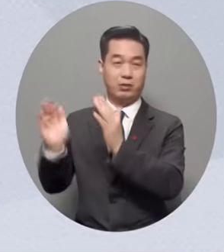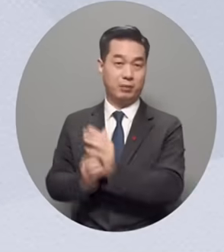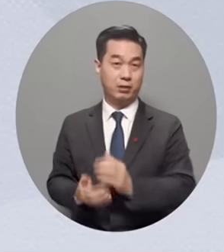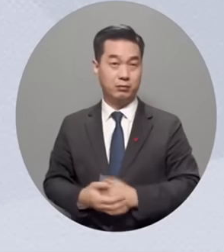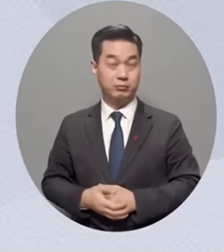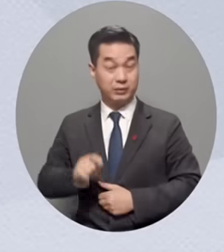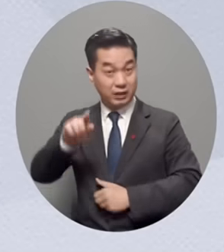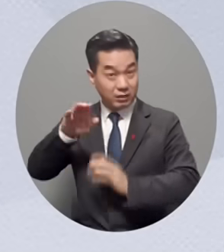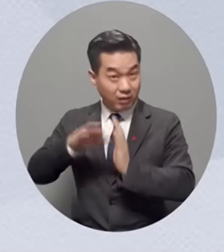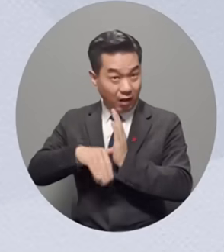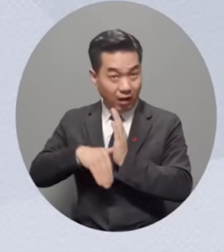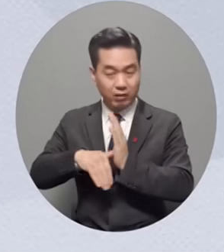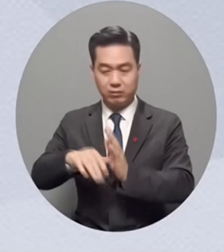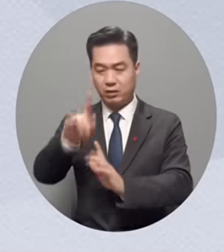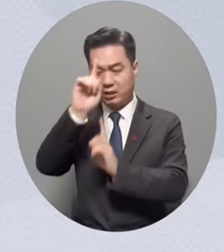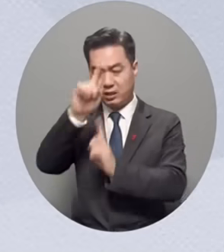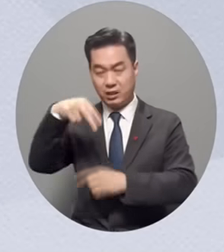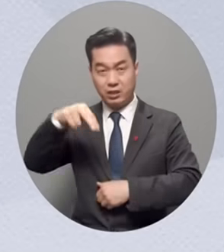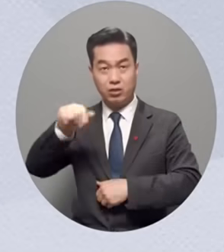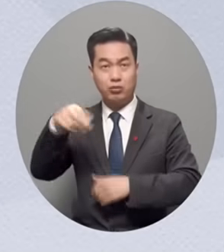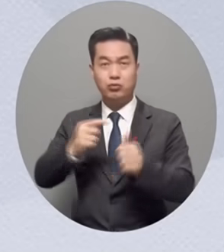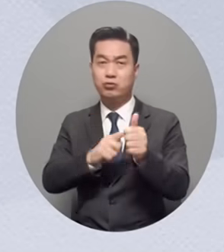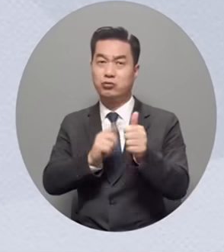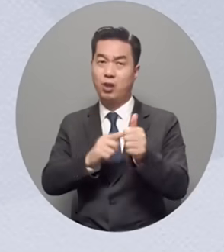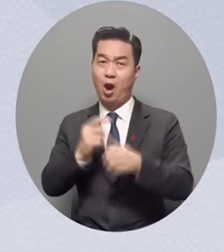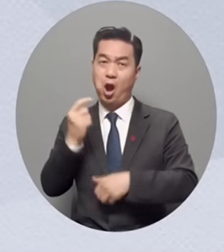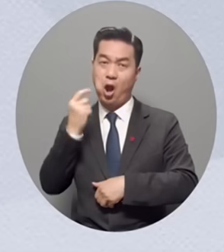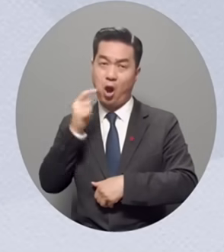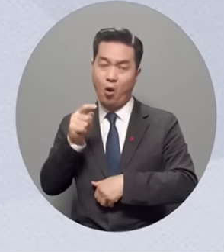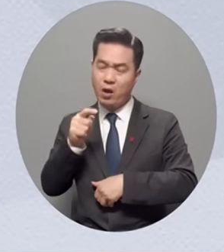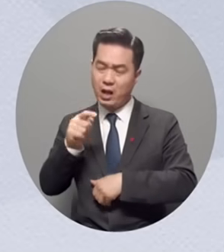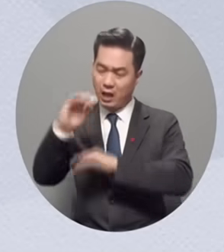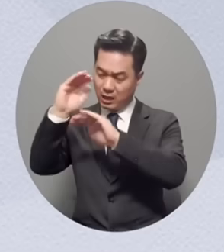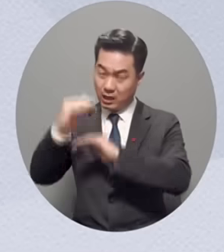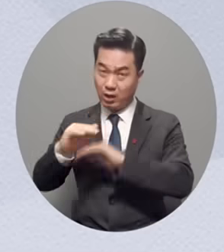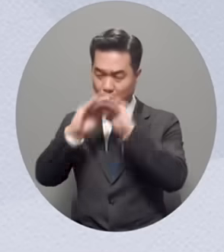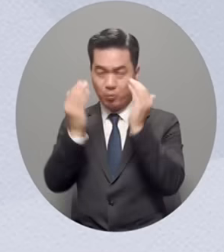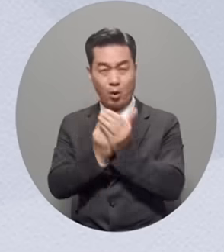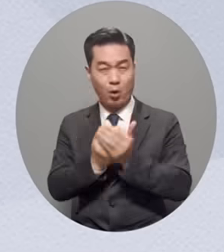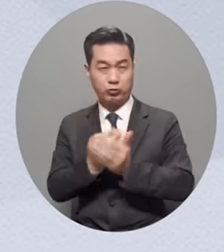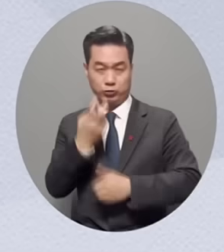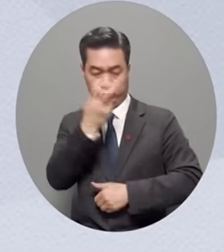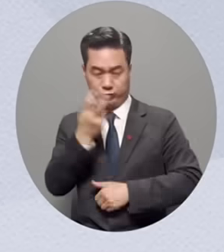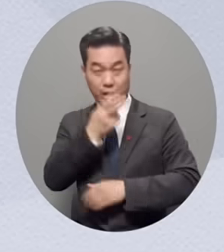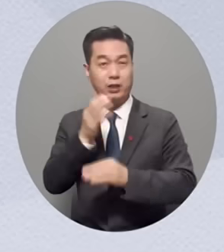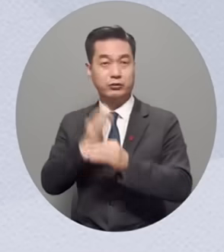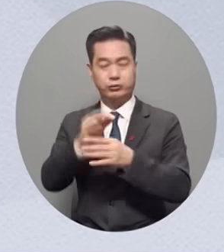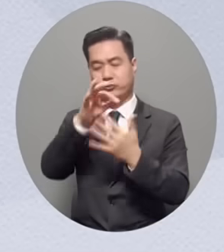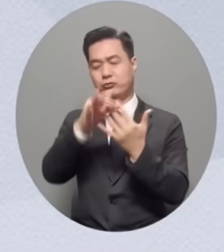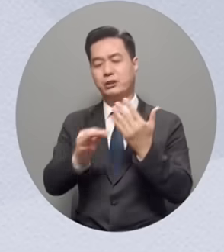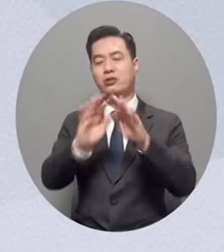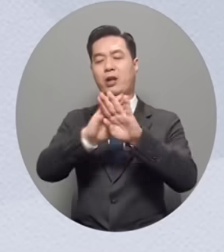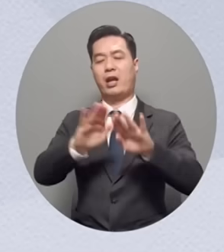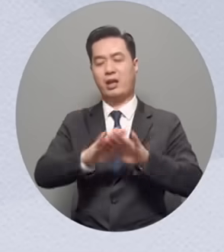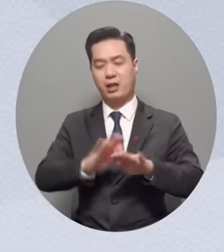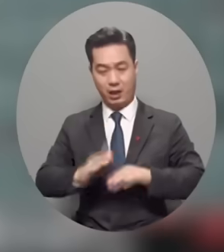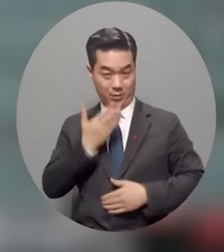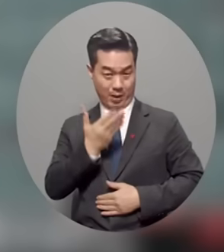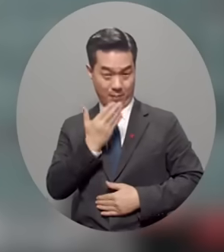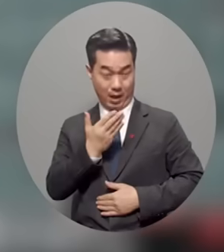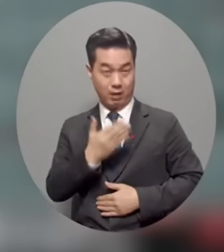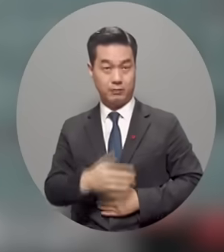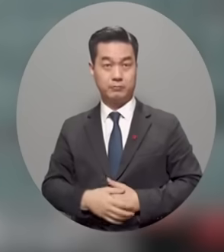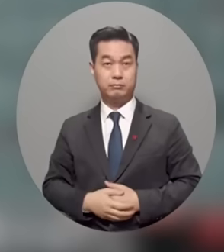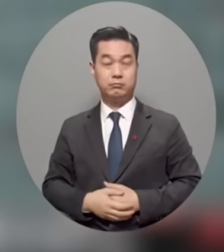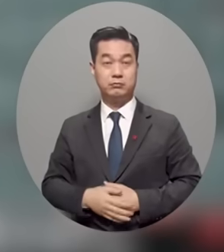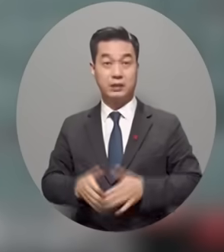그때도 경찰은 이 씨에 대해서는 공갈건부터 수사하고 있다며 모든 게 순차적으로 해결될 것이라고 자신했습니다. 그